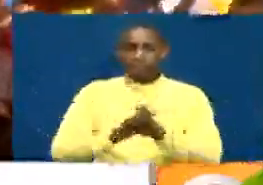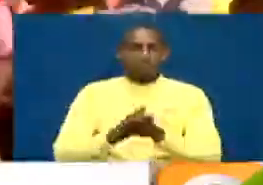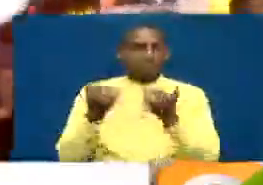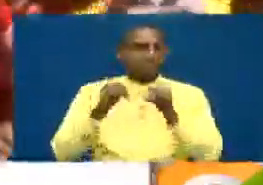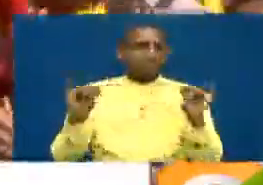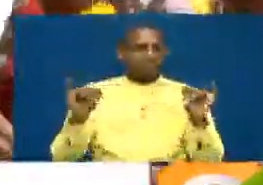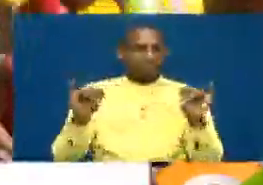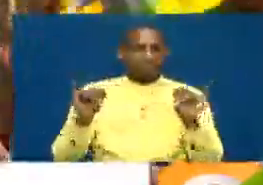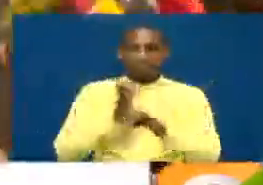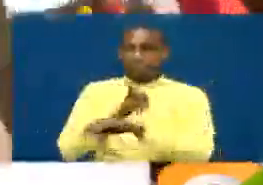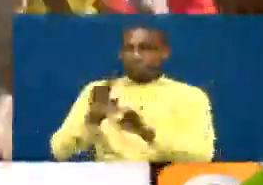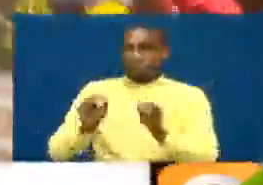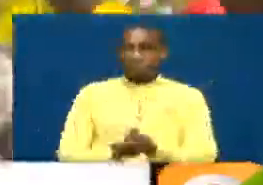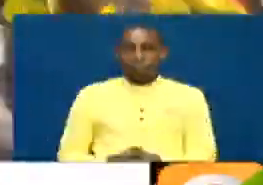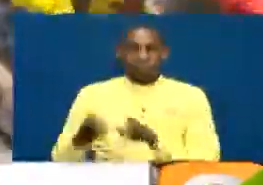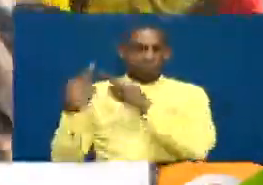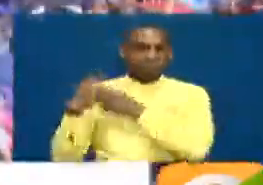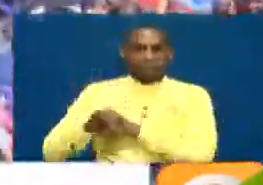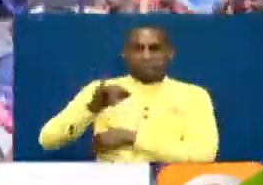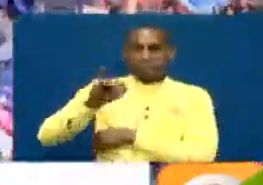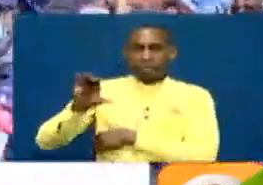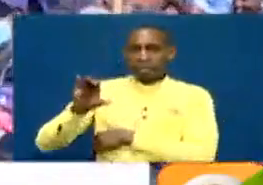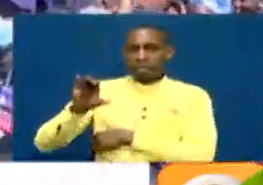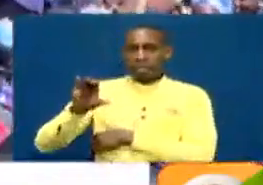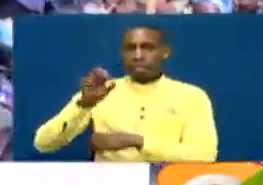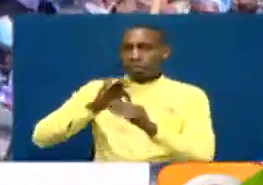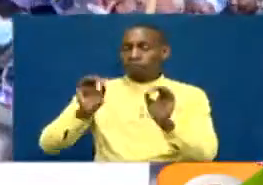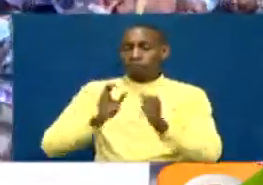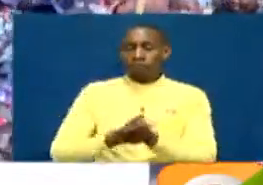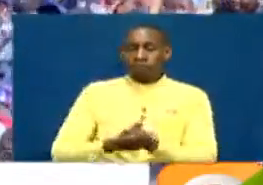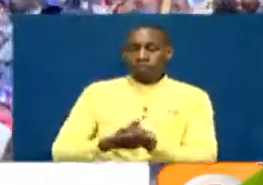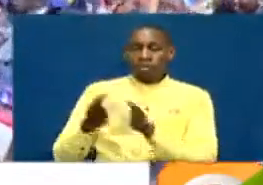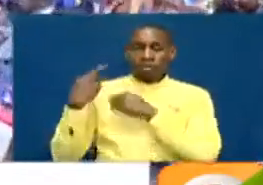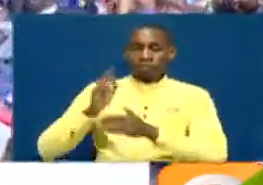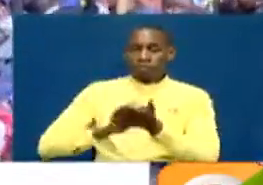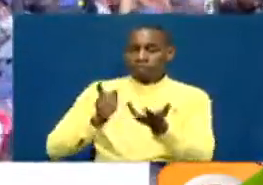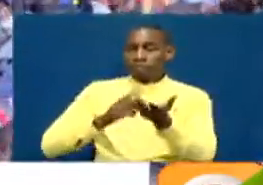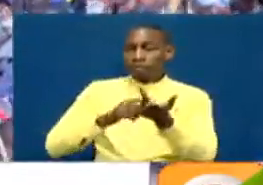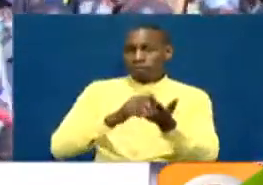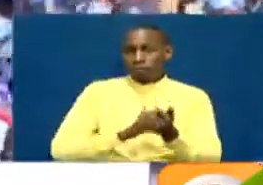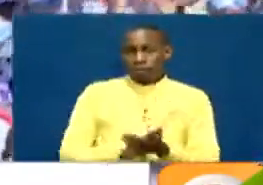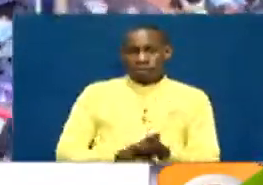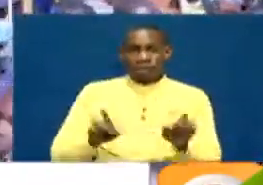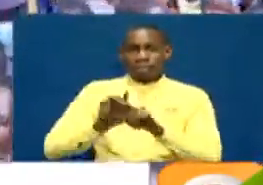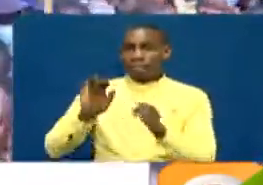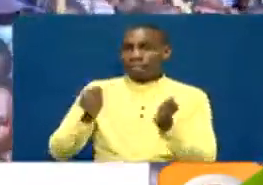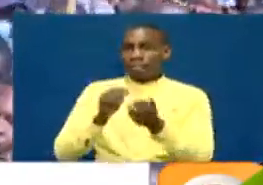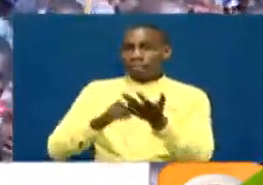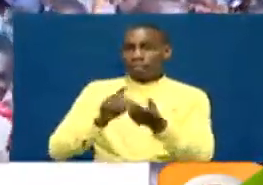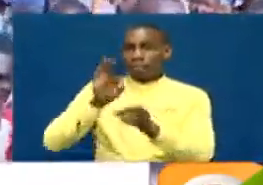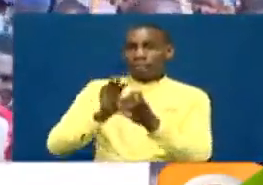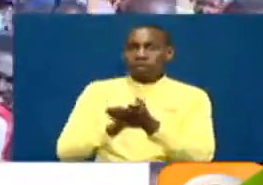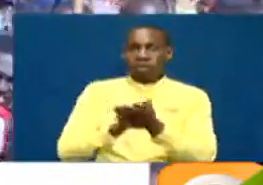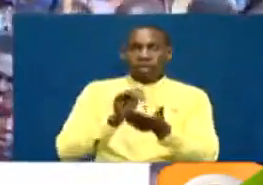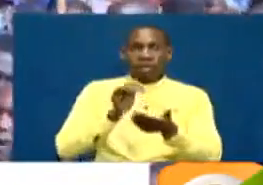bila vitisho. Kazi ya IEBC sio kupiga kura. Kazi yao ni ya kuhesabu. Na hawawezi hesabu kura